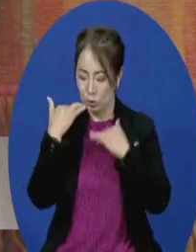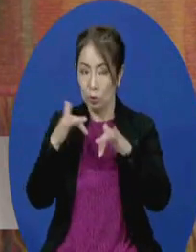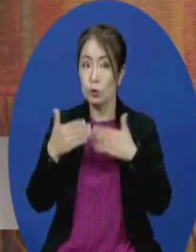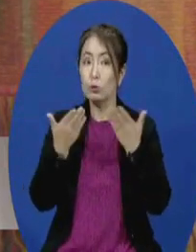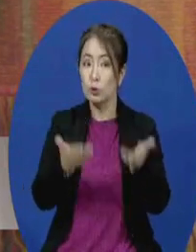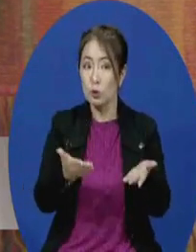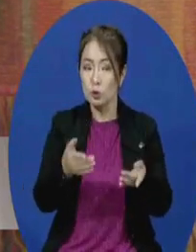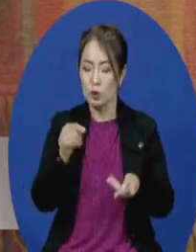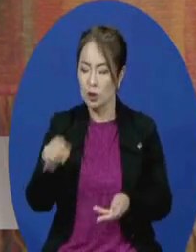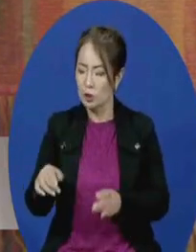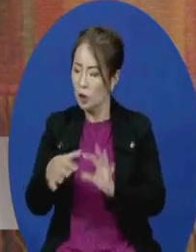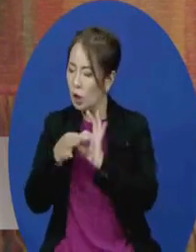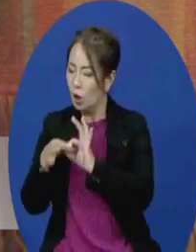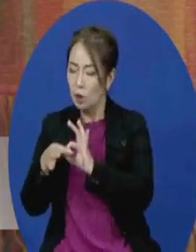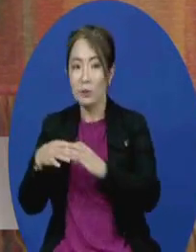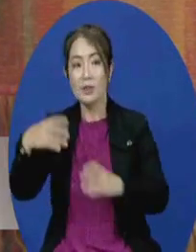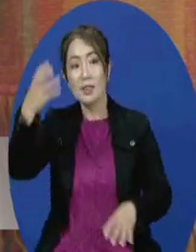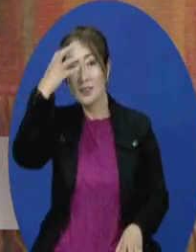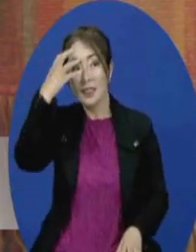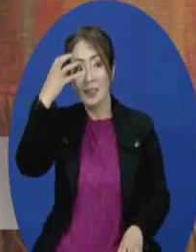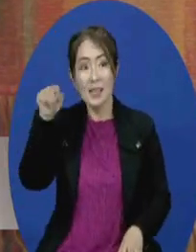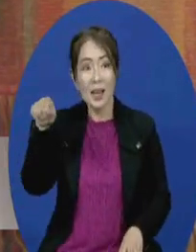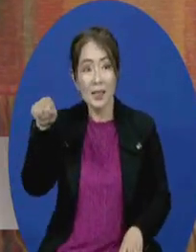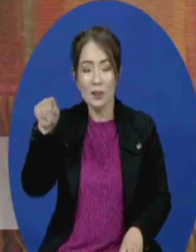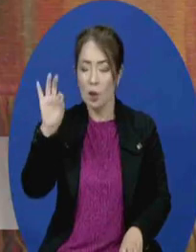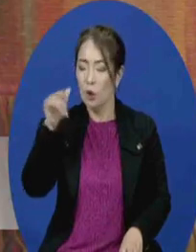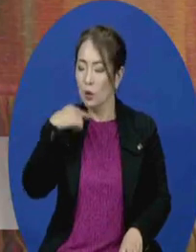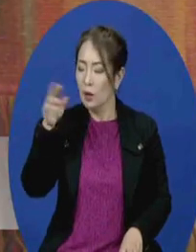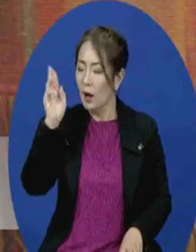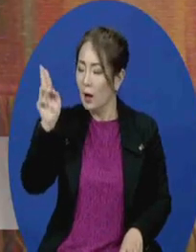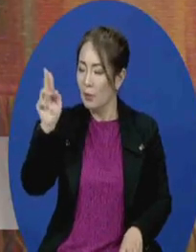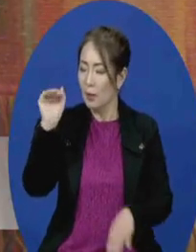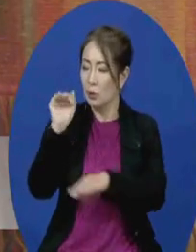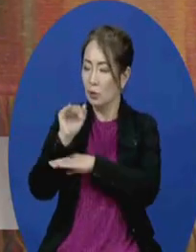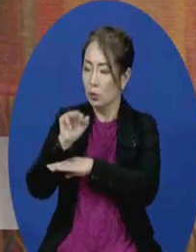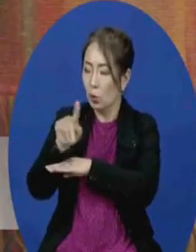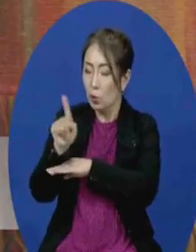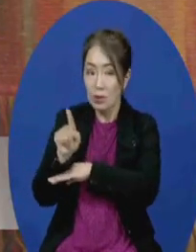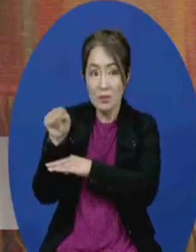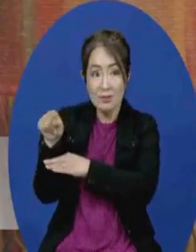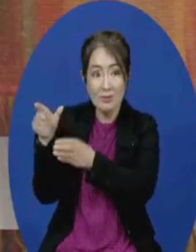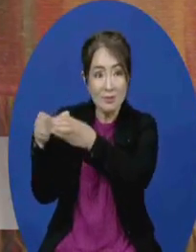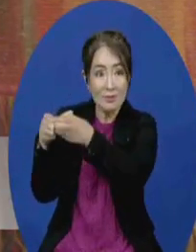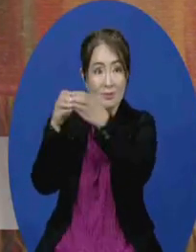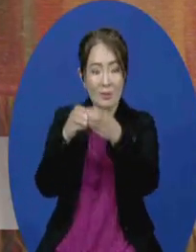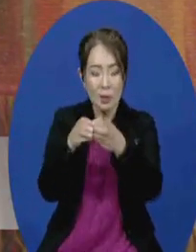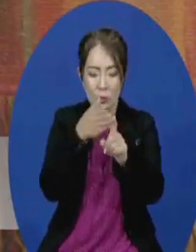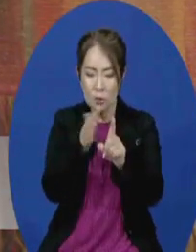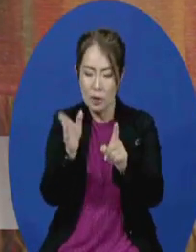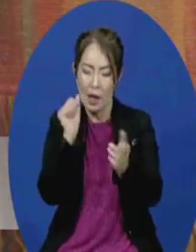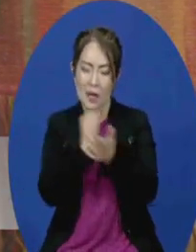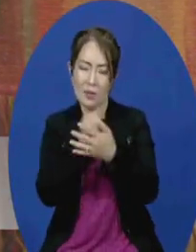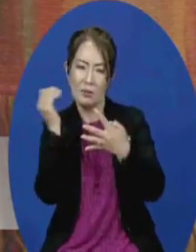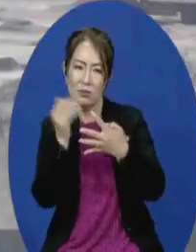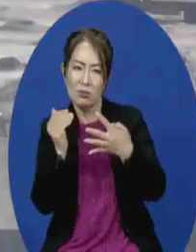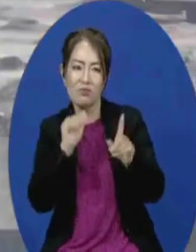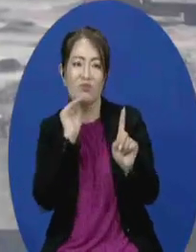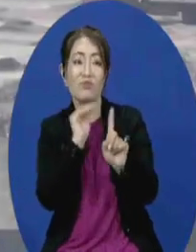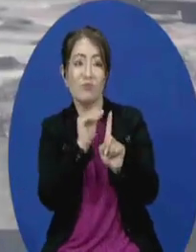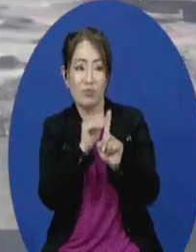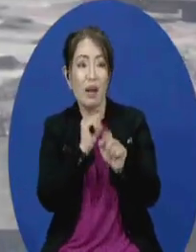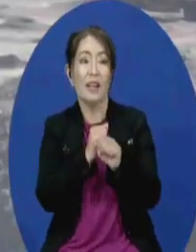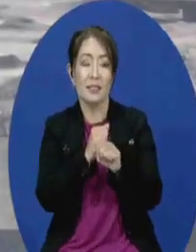Тэгээ үүн дээр бол засгийн газраас бас оюутгын компани төлөөлөл удирдах зөвлөөр дамжуулаад шаардлагатай гэж үзсэн арга хэмжээнүүдийг ахуулахаар